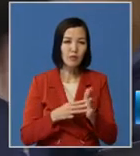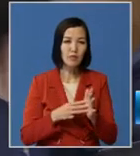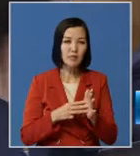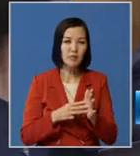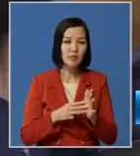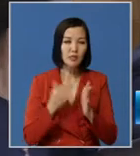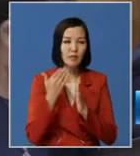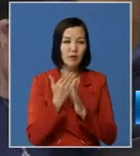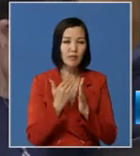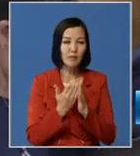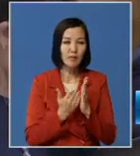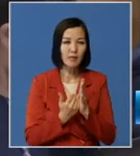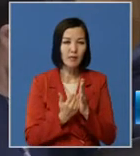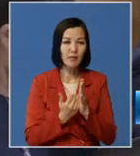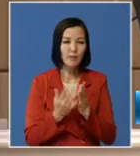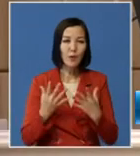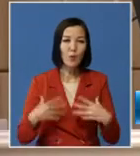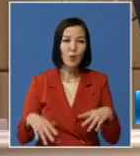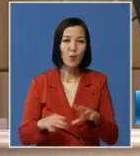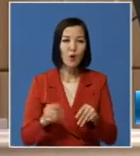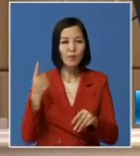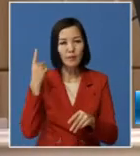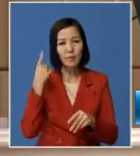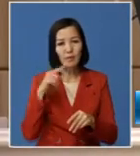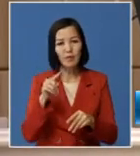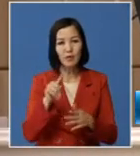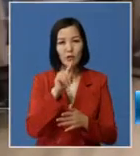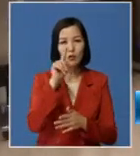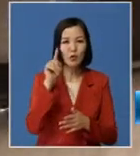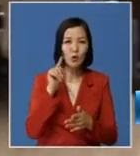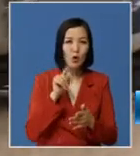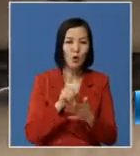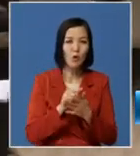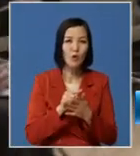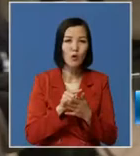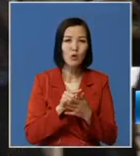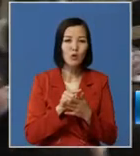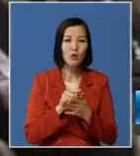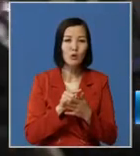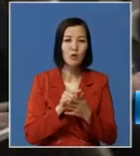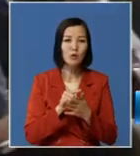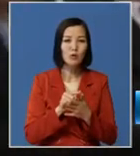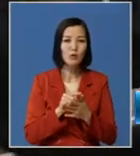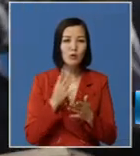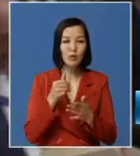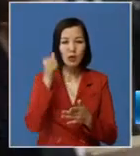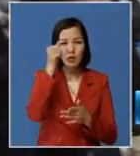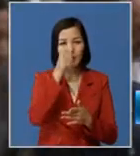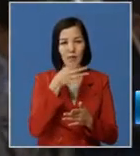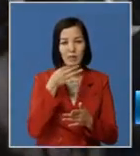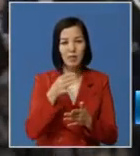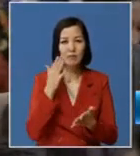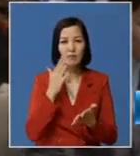заңның 28-ші бабының 9-ші тармағына сәйкес, қоғамдық пікірге сұрау жүргізуге 5